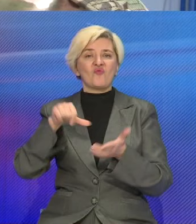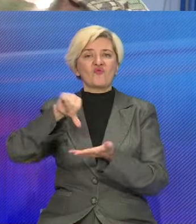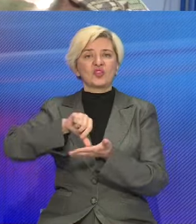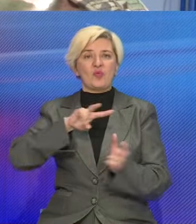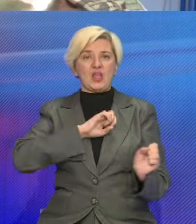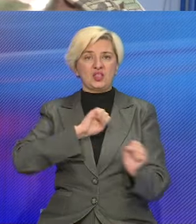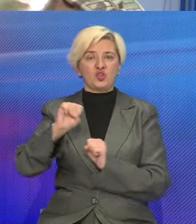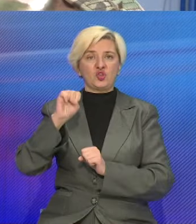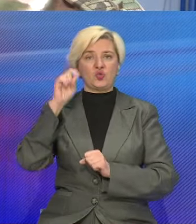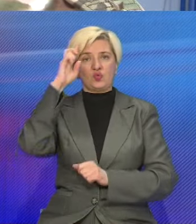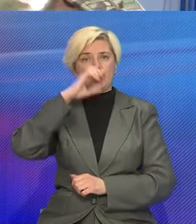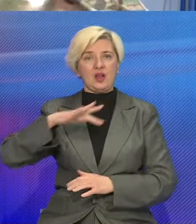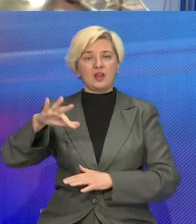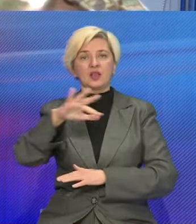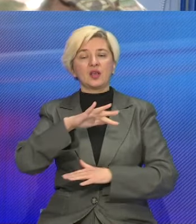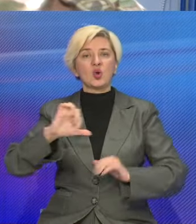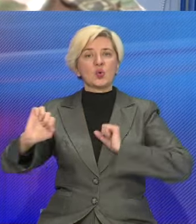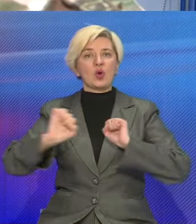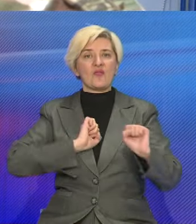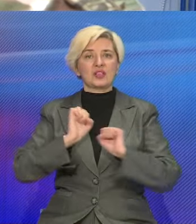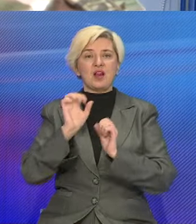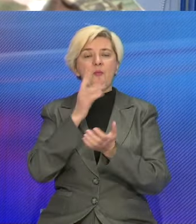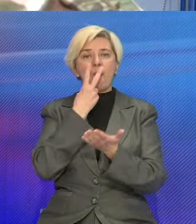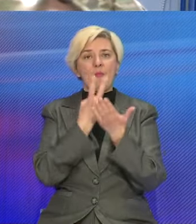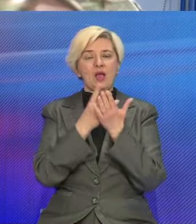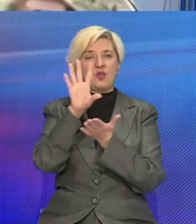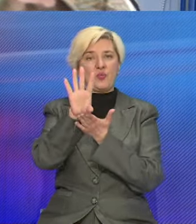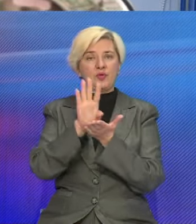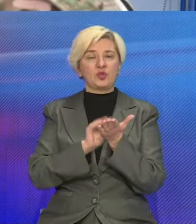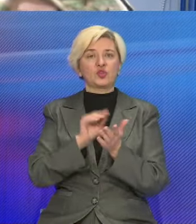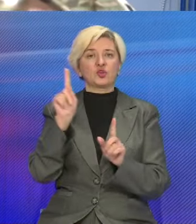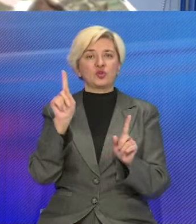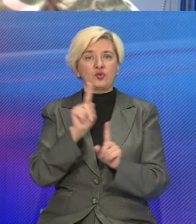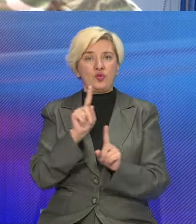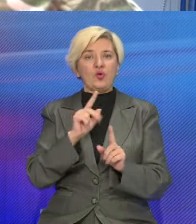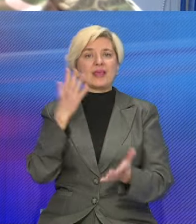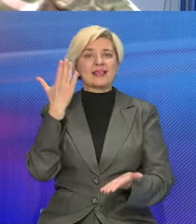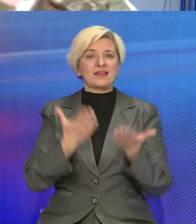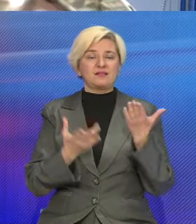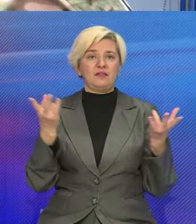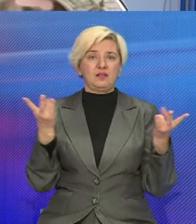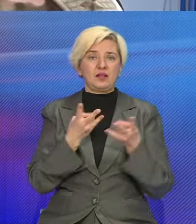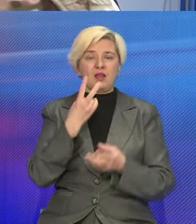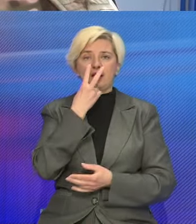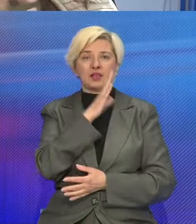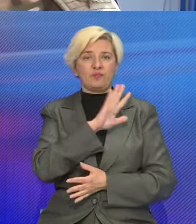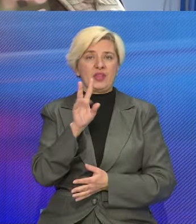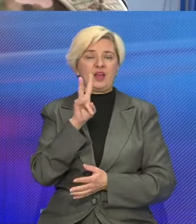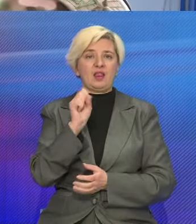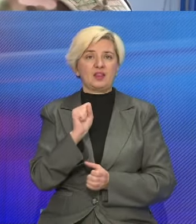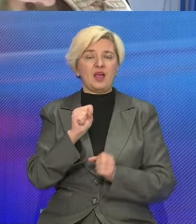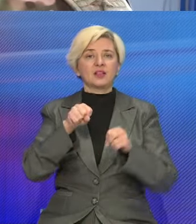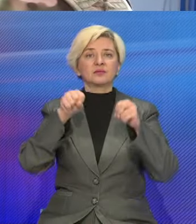подають пример своїм подчиненим в тому, що нада буде весь силовий блок, не зная, що експерти, охранники колоній